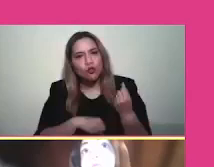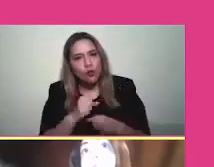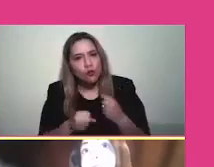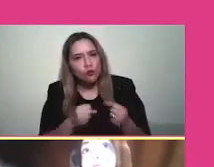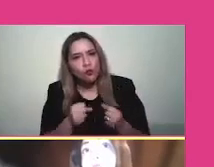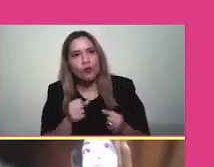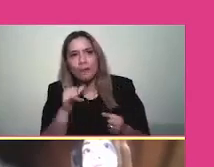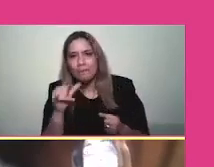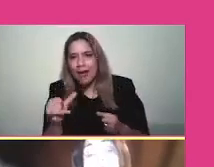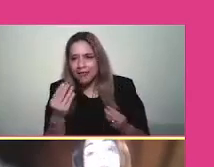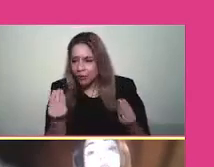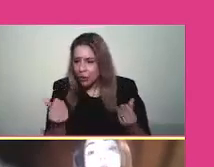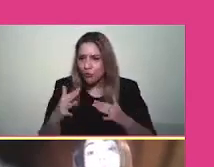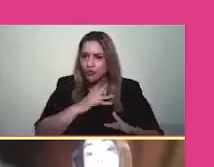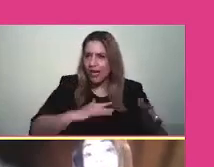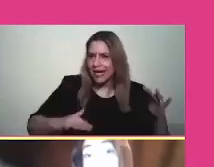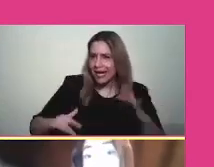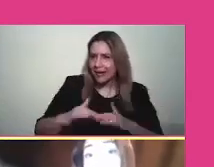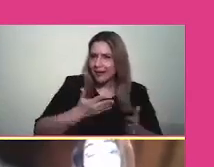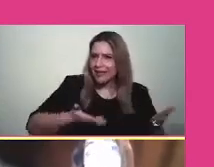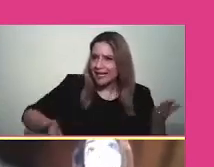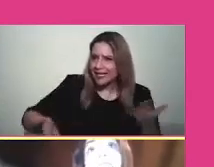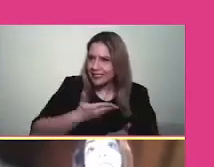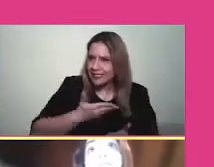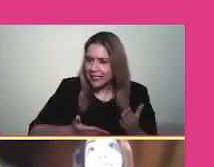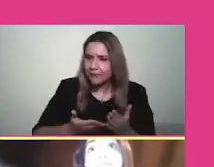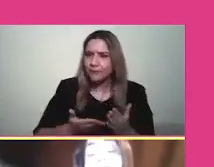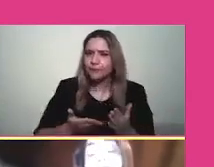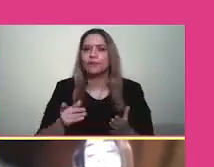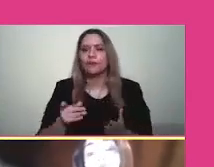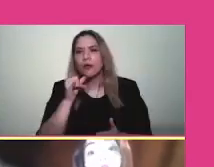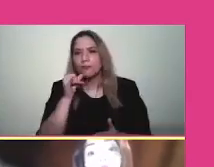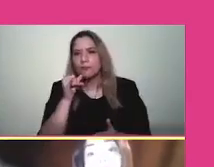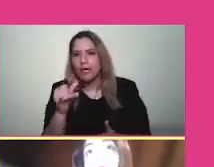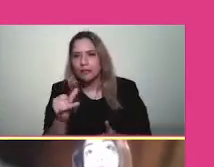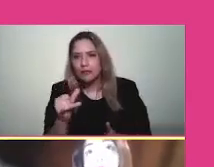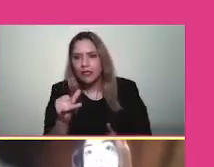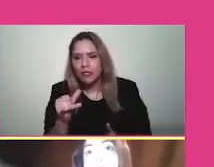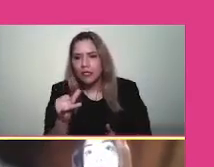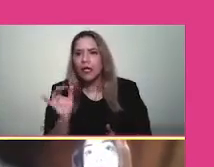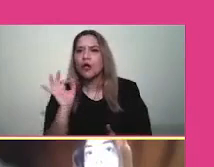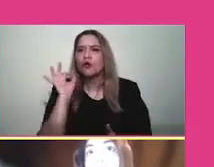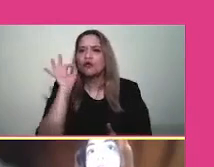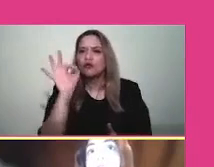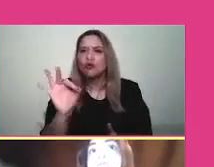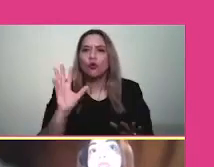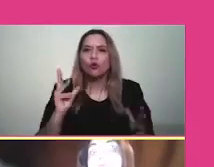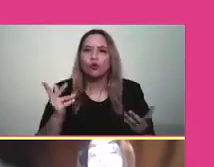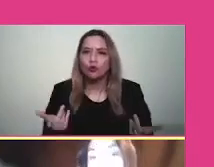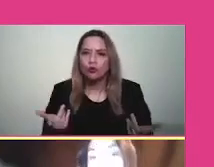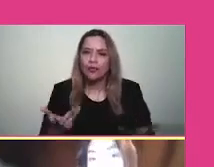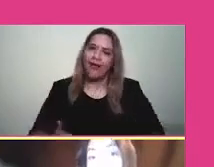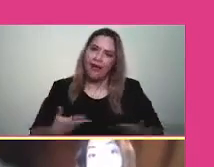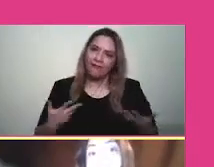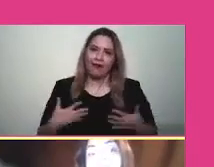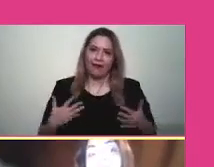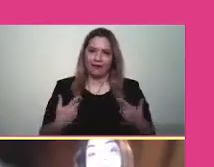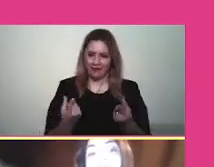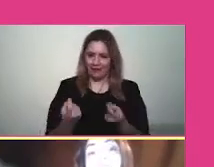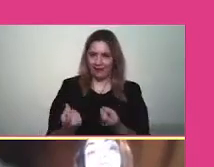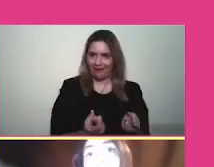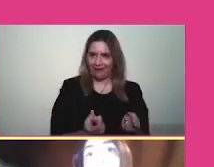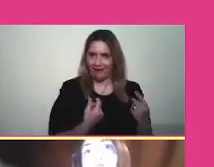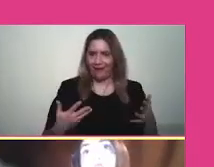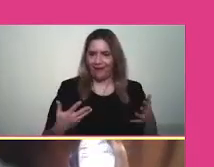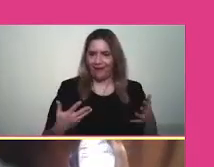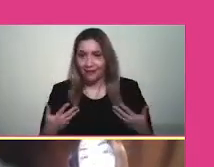που αλληλεπιδρούμε και τα μέσα που χρησιμοποιούμε για να εξασκήσουμε γνωστικά τους ηλικιωμένους μας να είναι ευχάριστοι. Αλλά